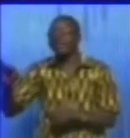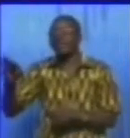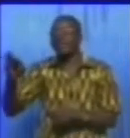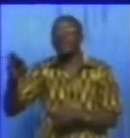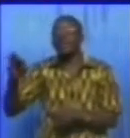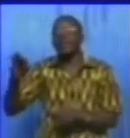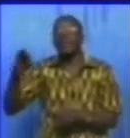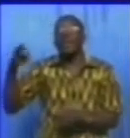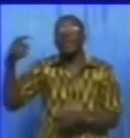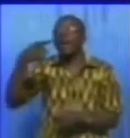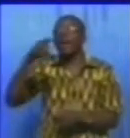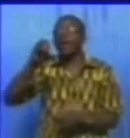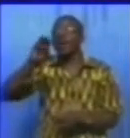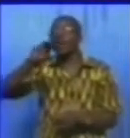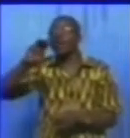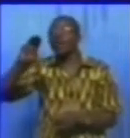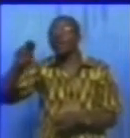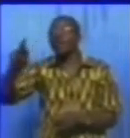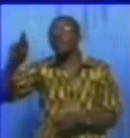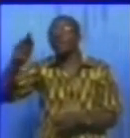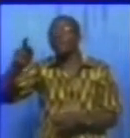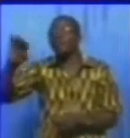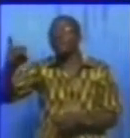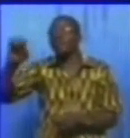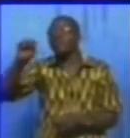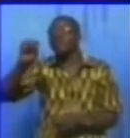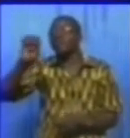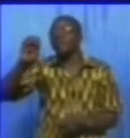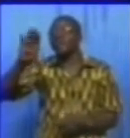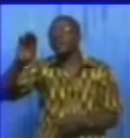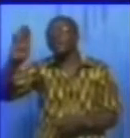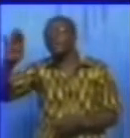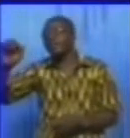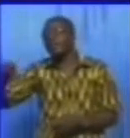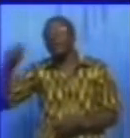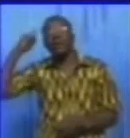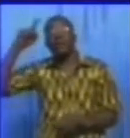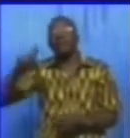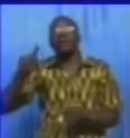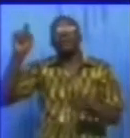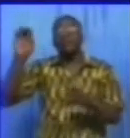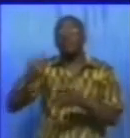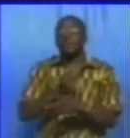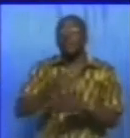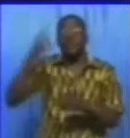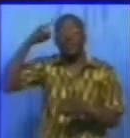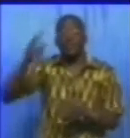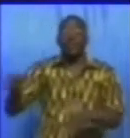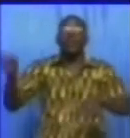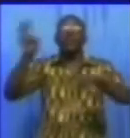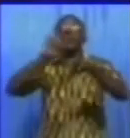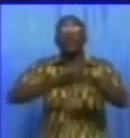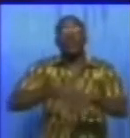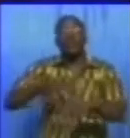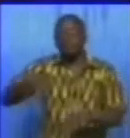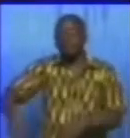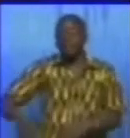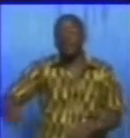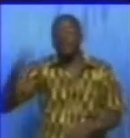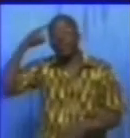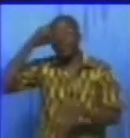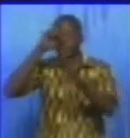À Gorom Gorom, dans l'Oudalan et Seba, dans le Yaga, la caravane de la série phare a déposé ses valises pour le grand bonheur